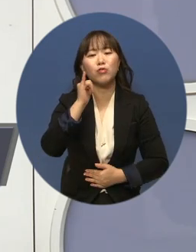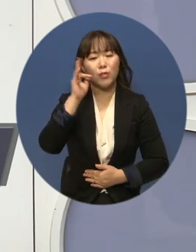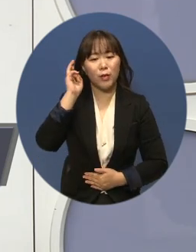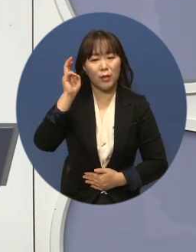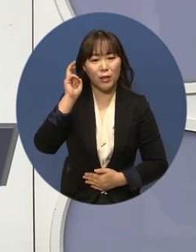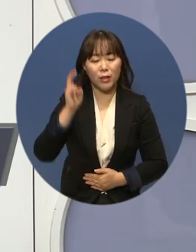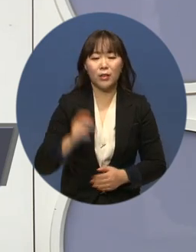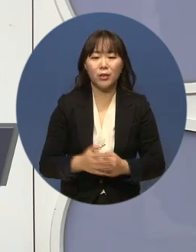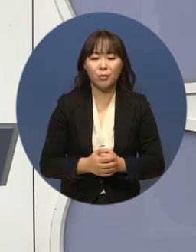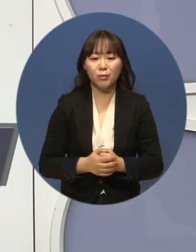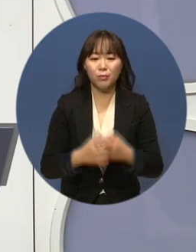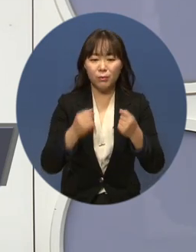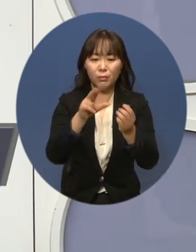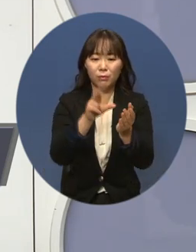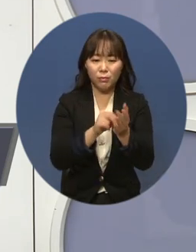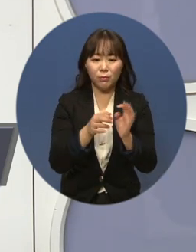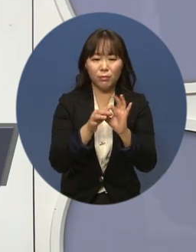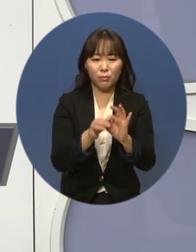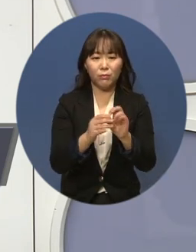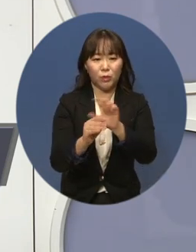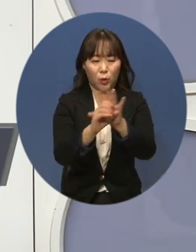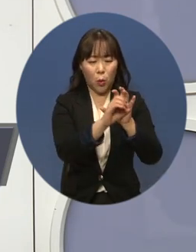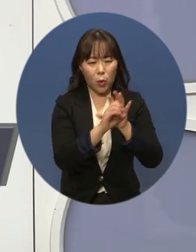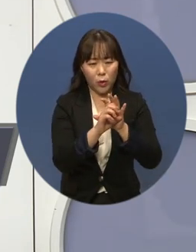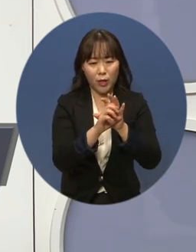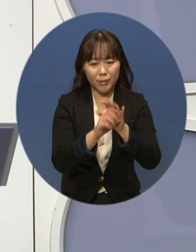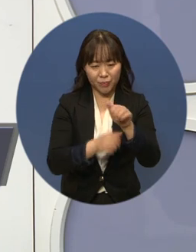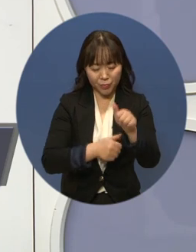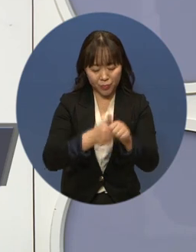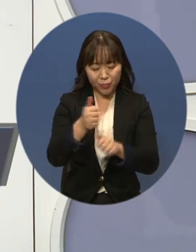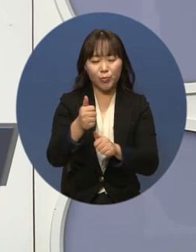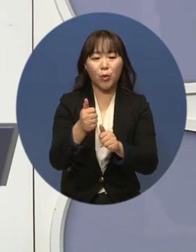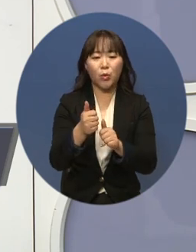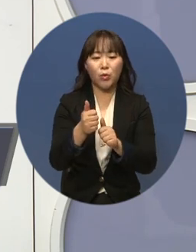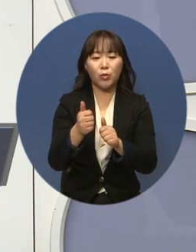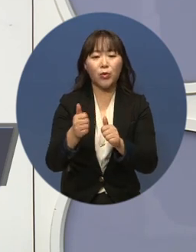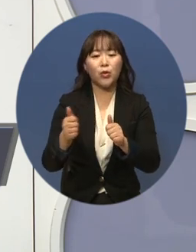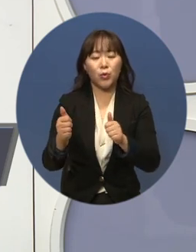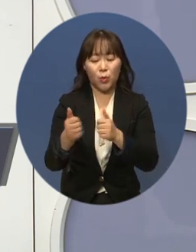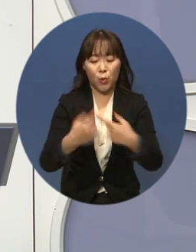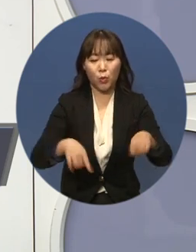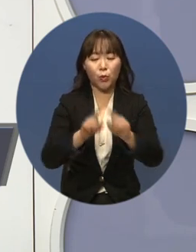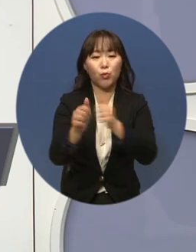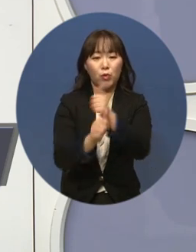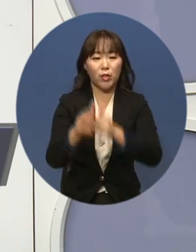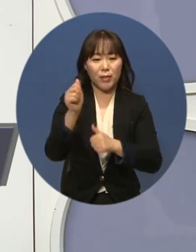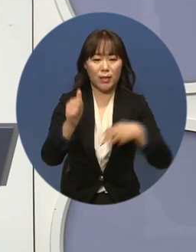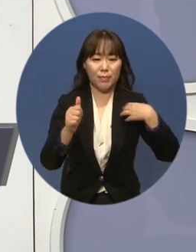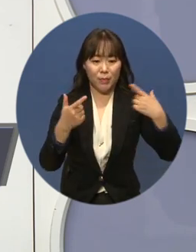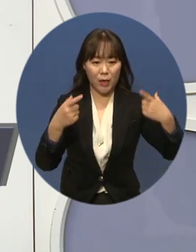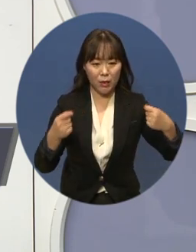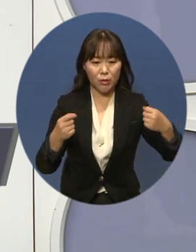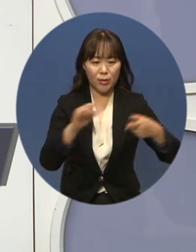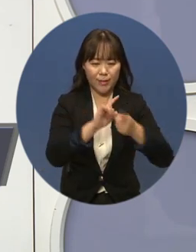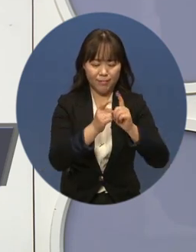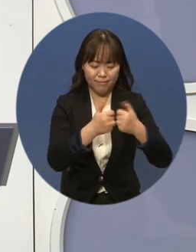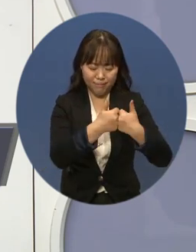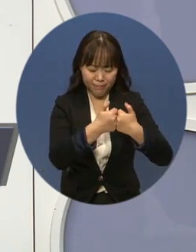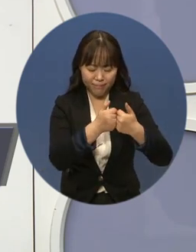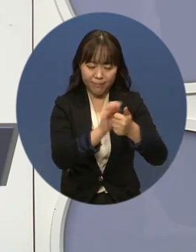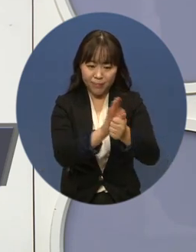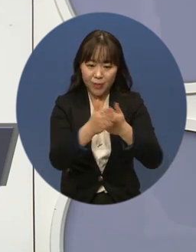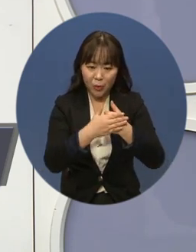차원에서 그런 문제와 관련해서 이제 코로나 국난 극복 공동위원장으로서 당정과 긴밀하게 협력하고